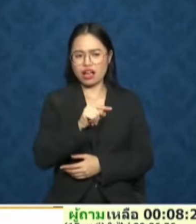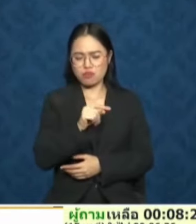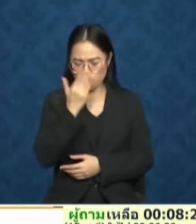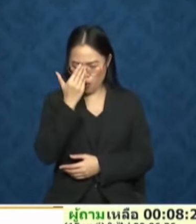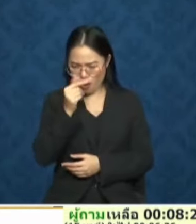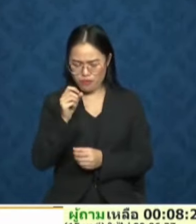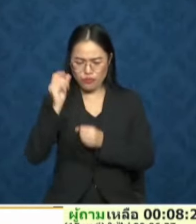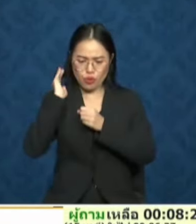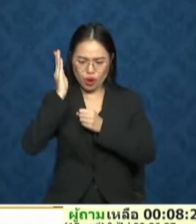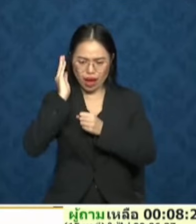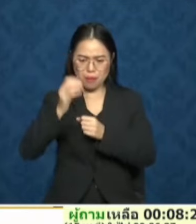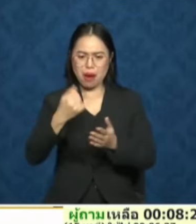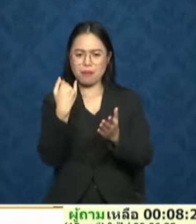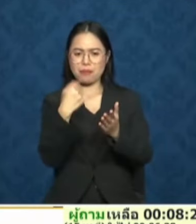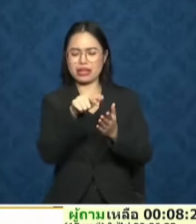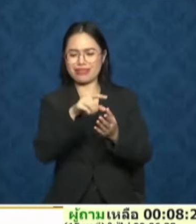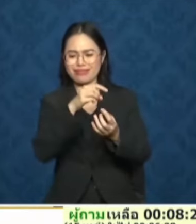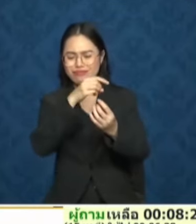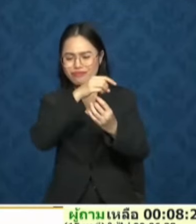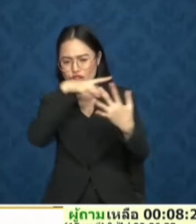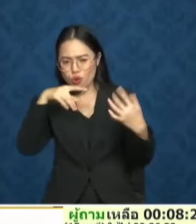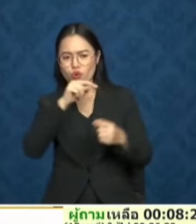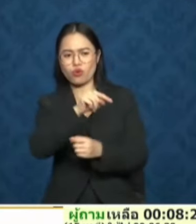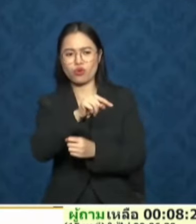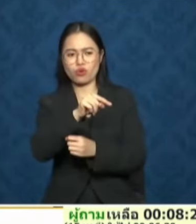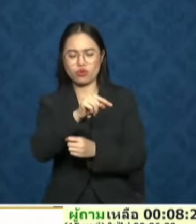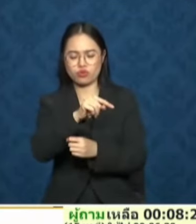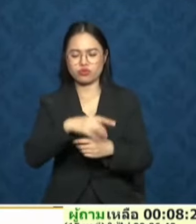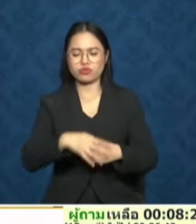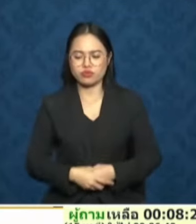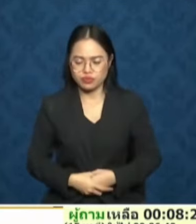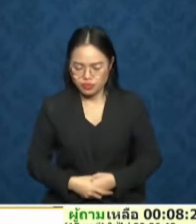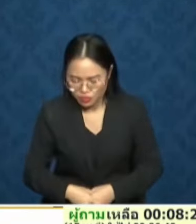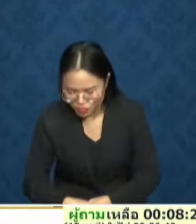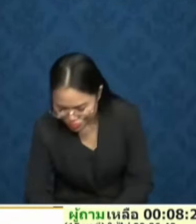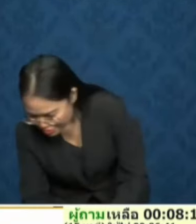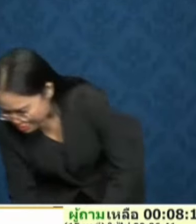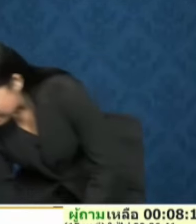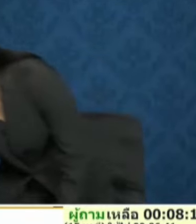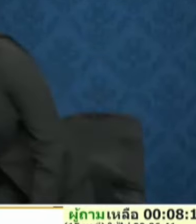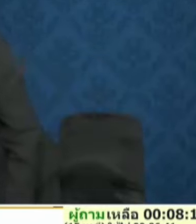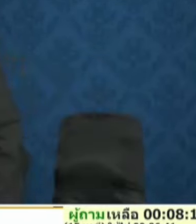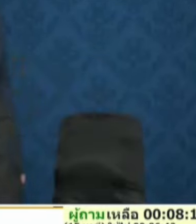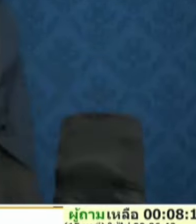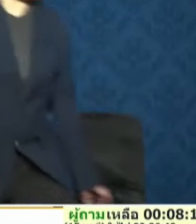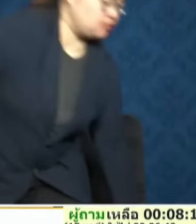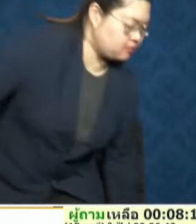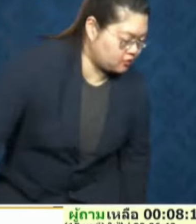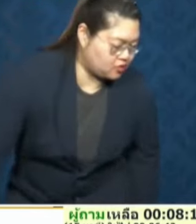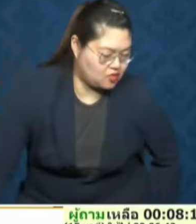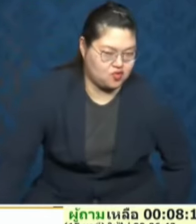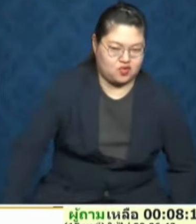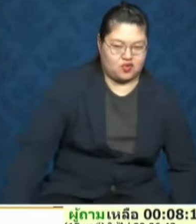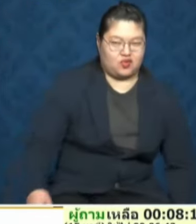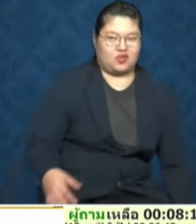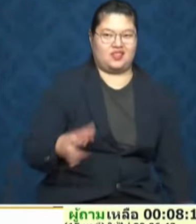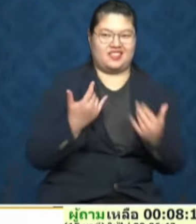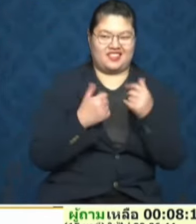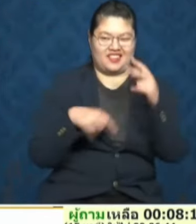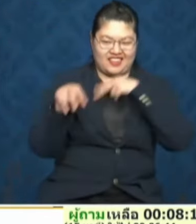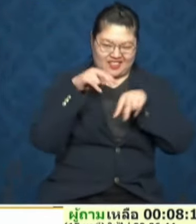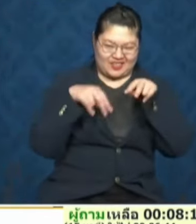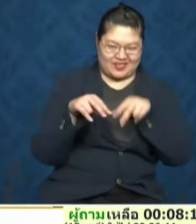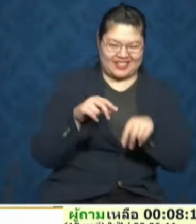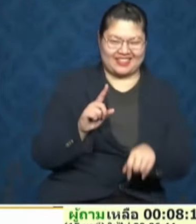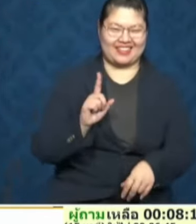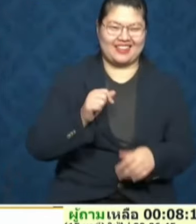การถแลงทผิดพลาดไปได้นะครับอย่ไรก็ตามกธรมธานครัผมคิดวาการสำรวจแ่สักภาพทเที่ยมใไทยก็ถือเปเรองที่